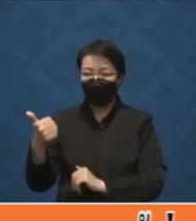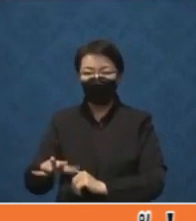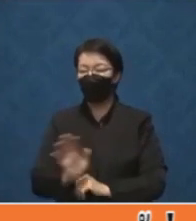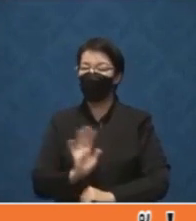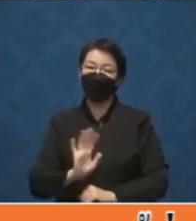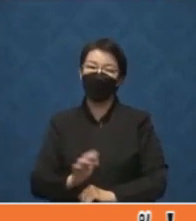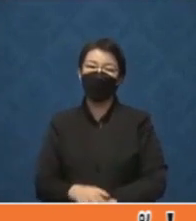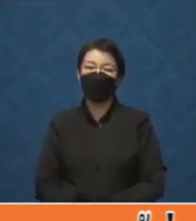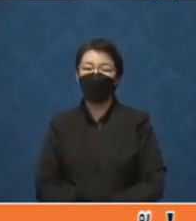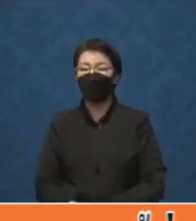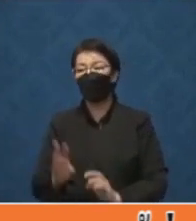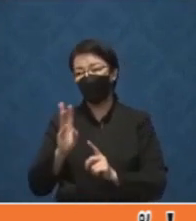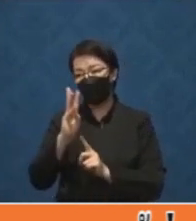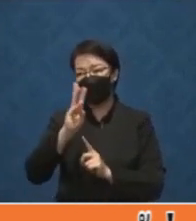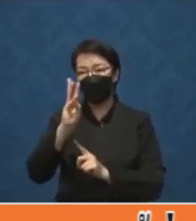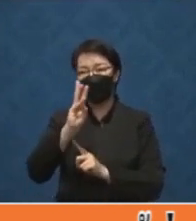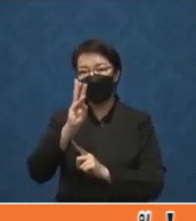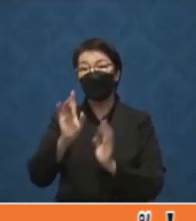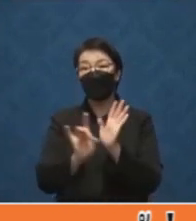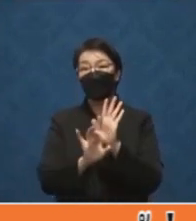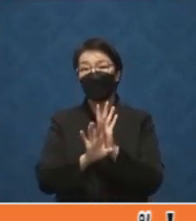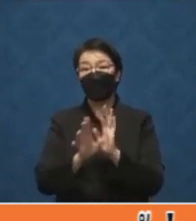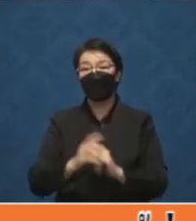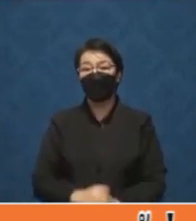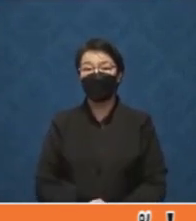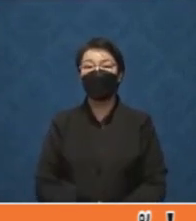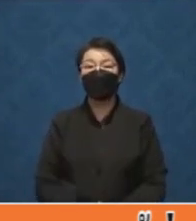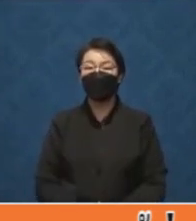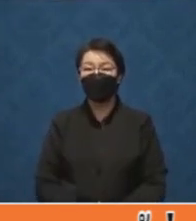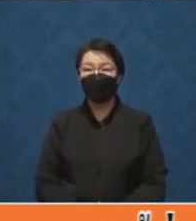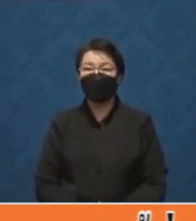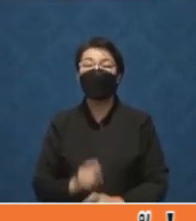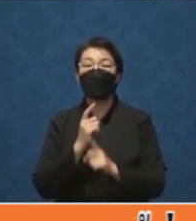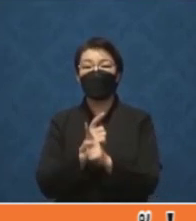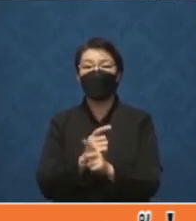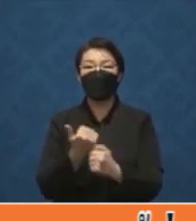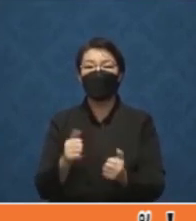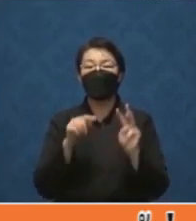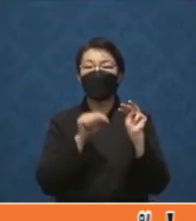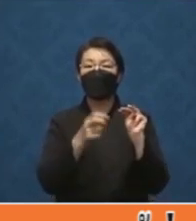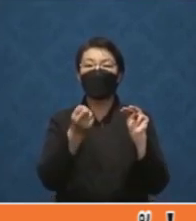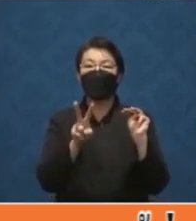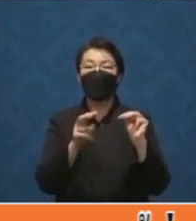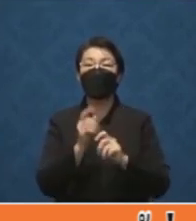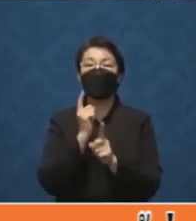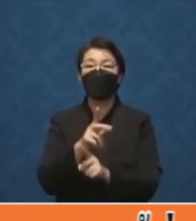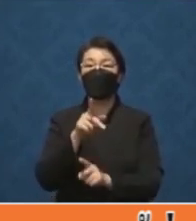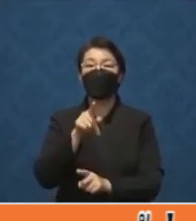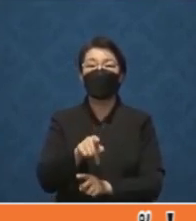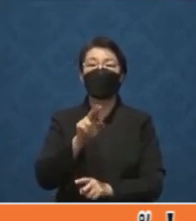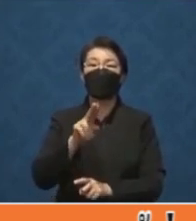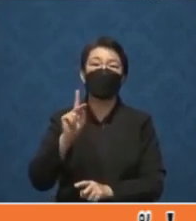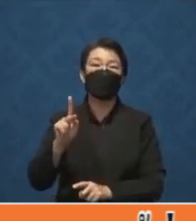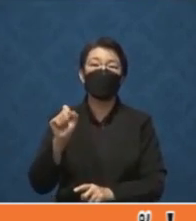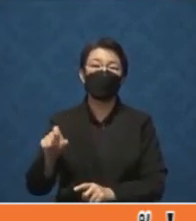างที่ควรจะเป็นได้ข้อ6ข้อสุดท้าย ตรามาตรา12กรณีการประกาศสถ